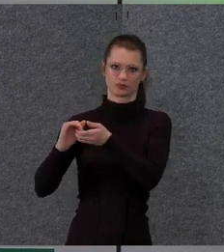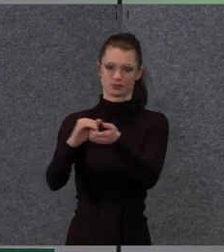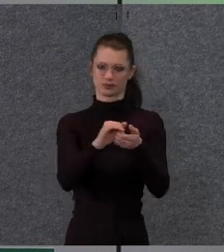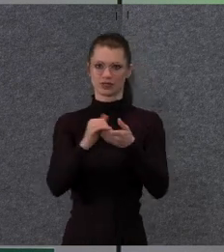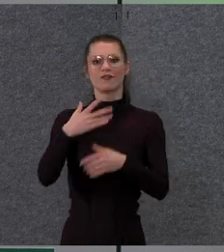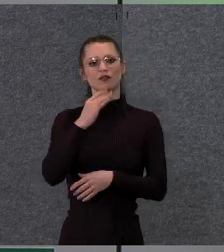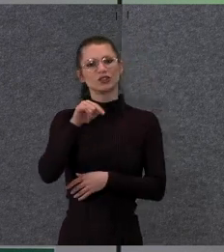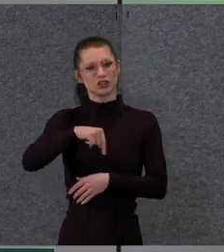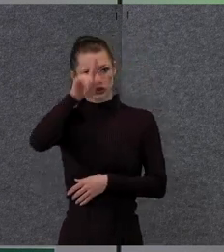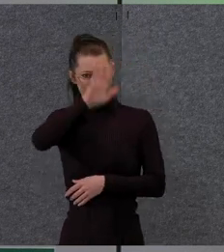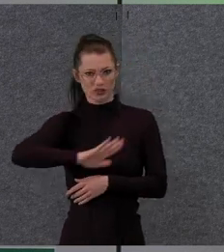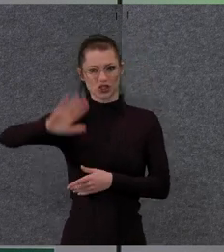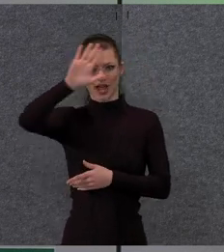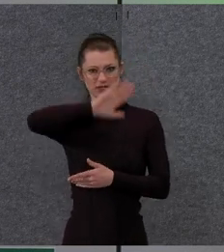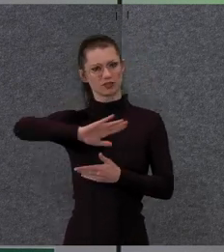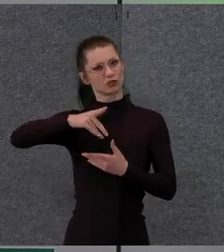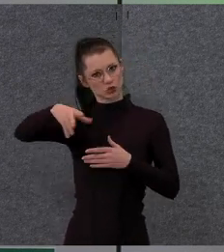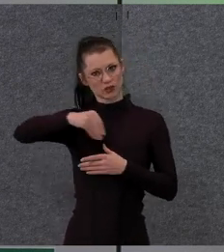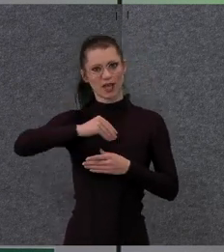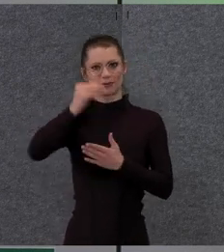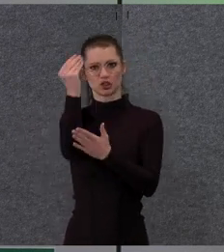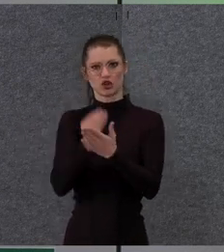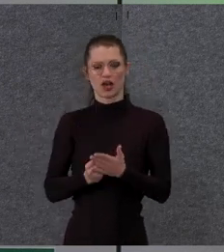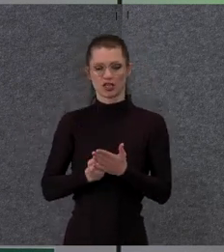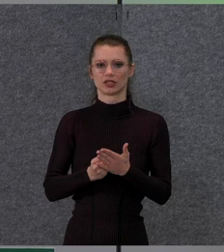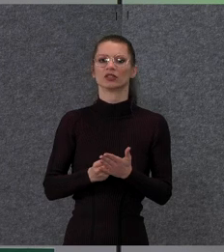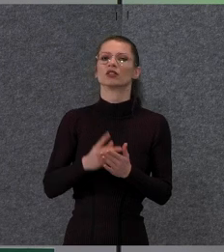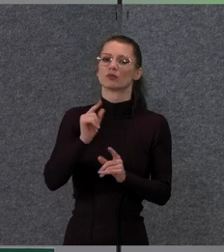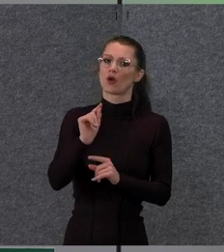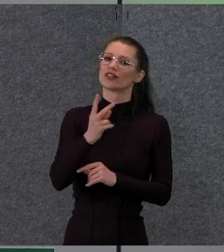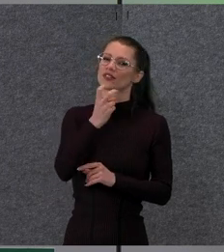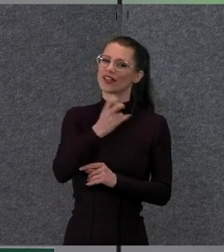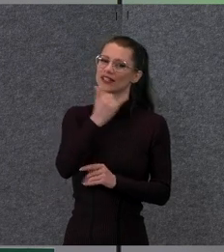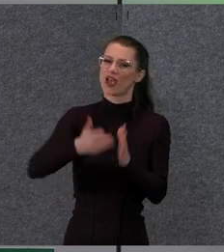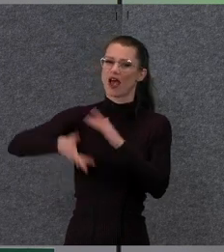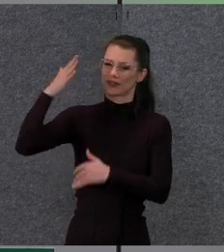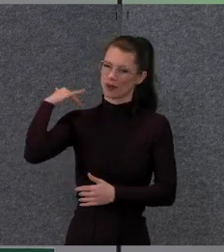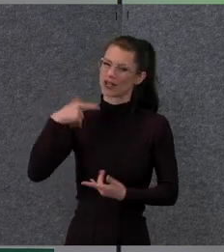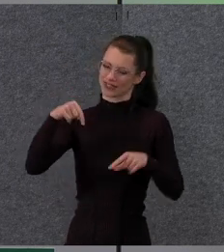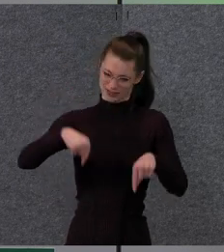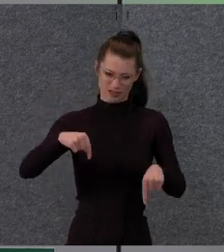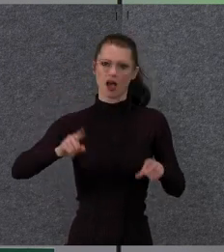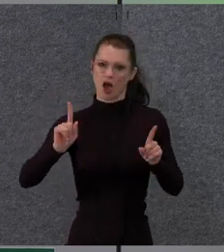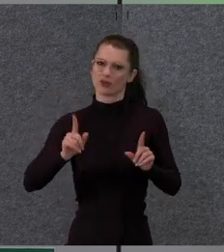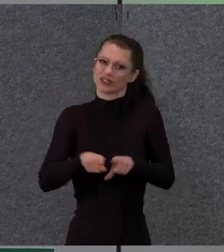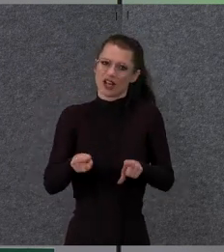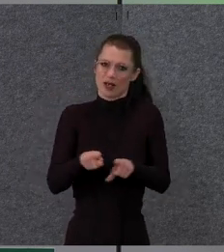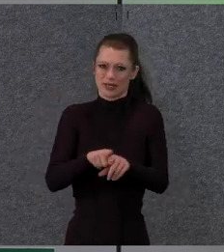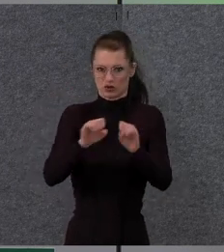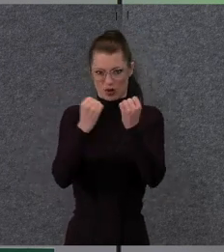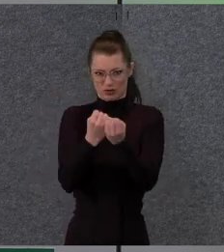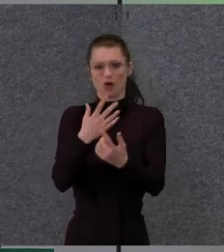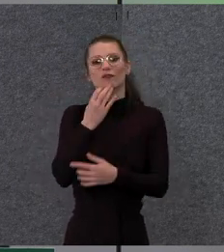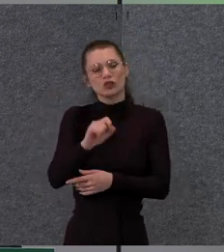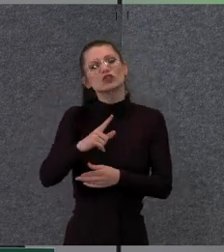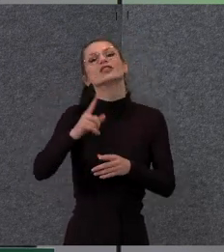um euer Vertrauen. Lasst uns die 20er Jahre zu unserem, zu einem grünen Jahrzehnt machen. Danke.